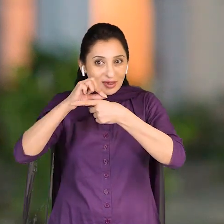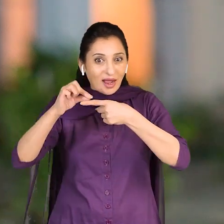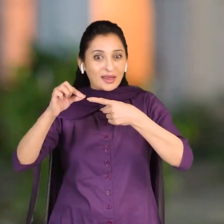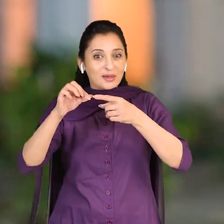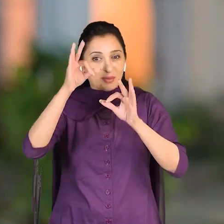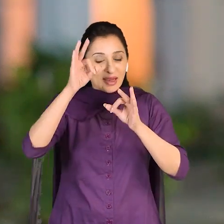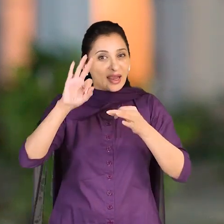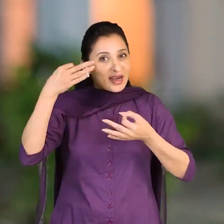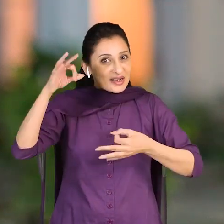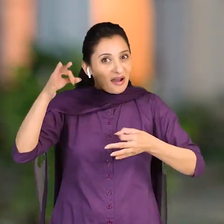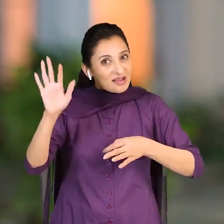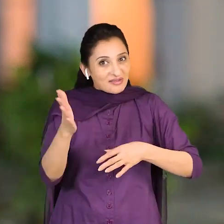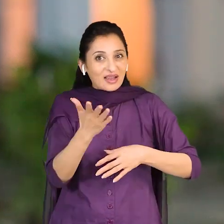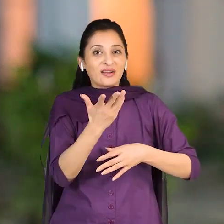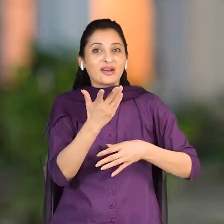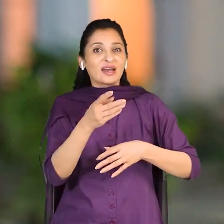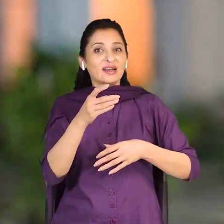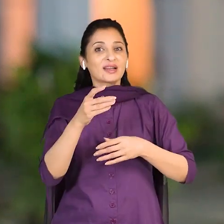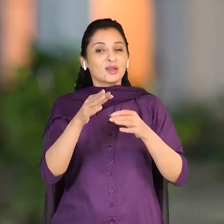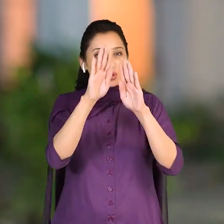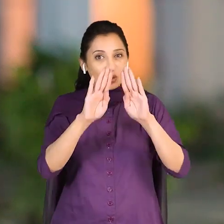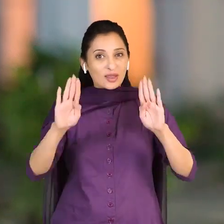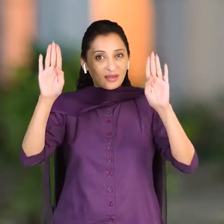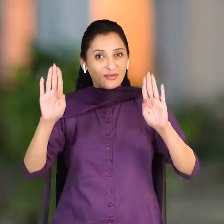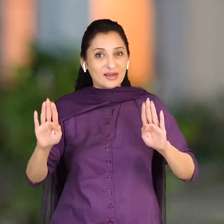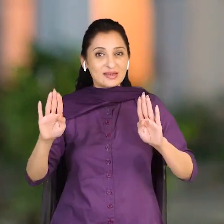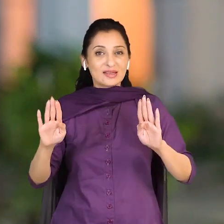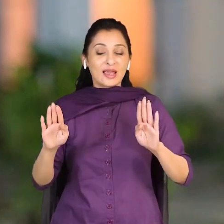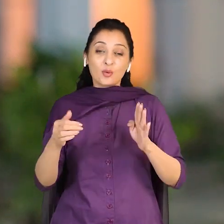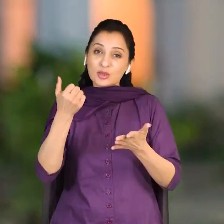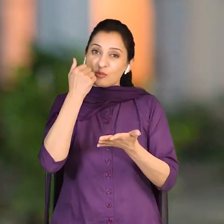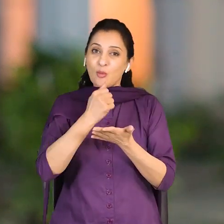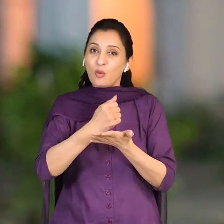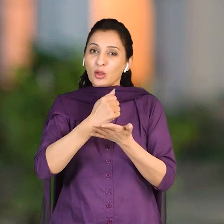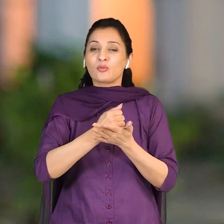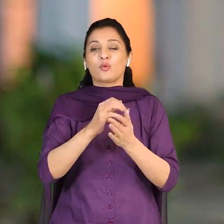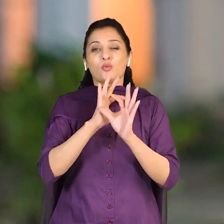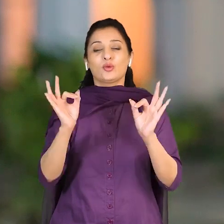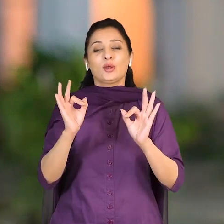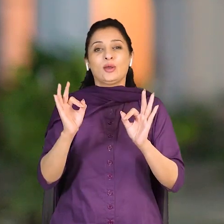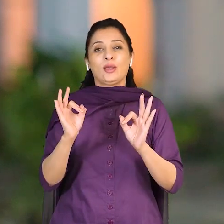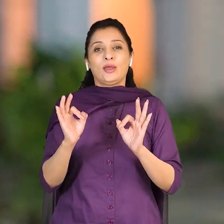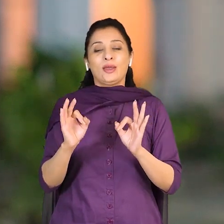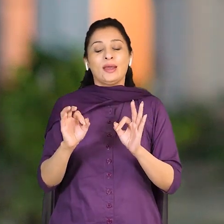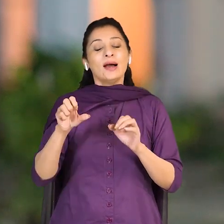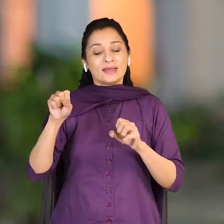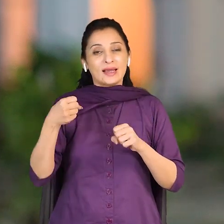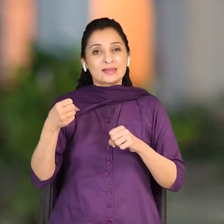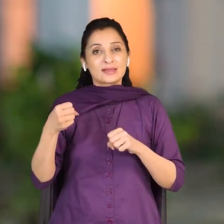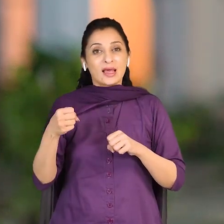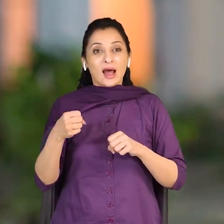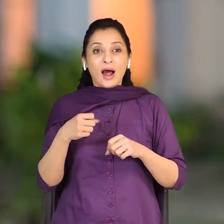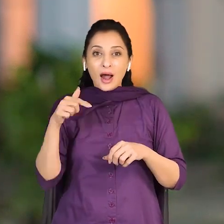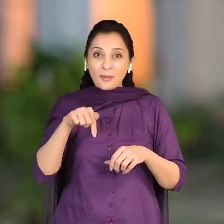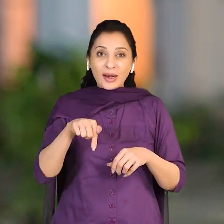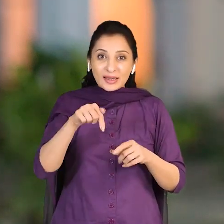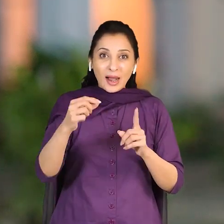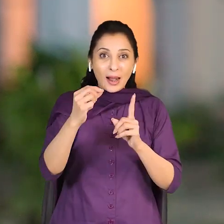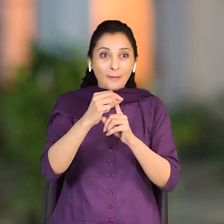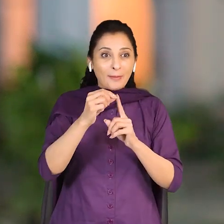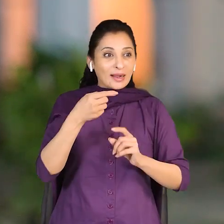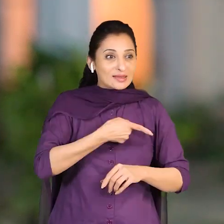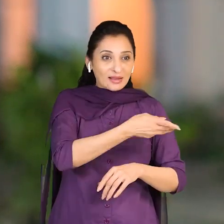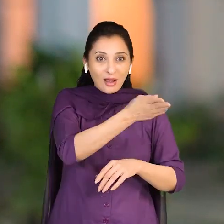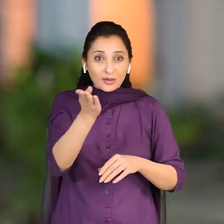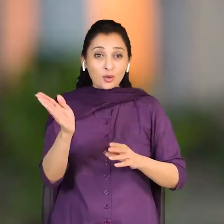दिस शोज़ कि हाँ, हमारे अपने लोग ही इसमें बहुत ज़्यादा इंटरेस्ट ले रहे हैं। एंड वी आर वेरी प्राउड कि